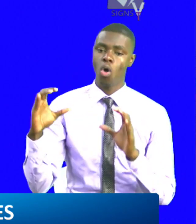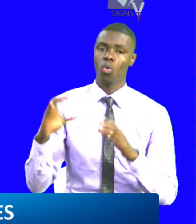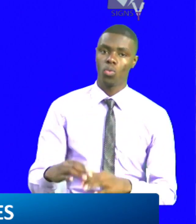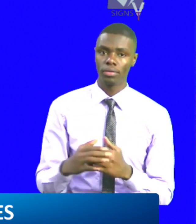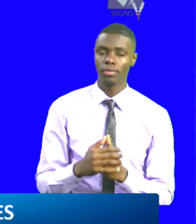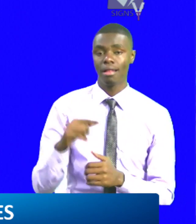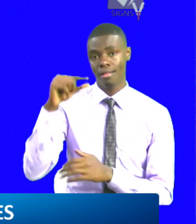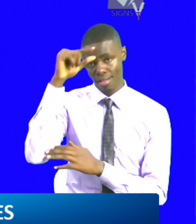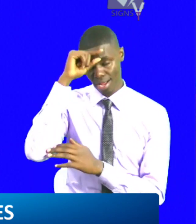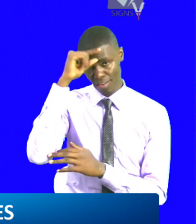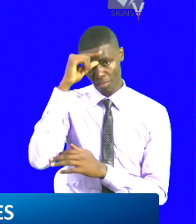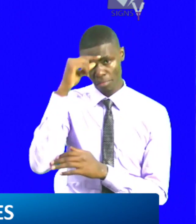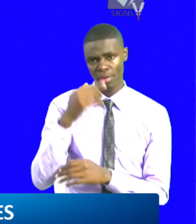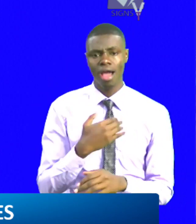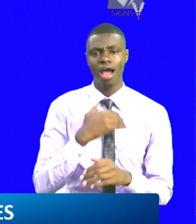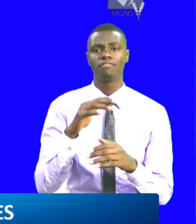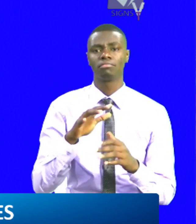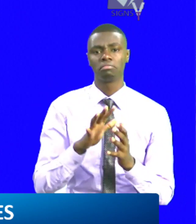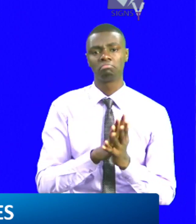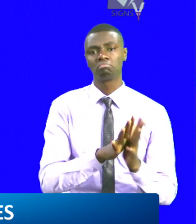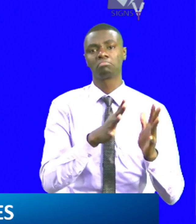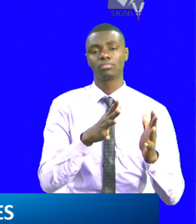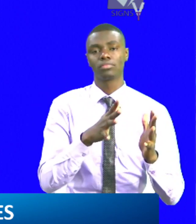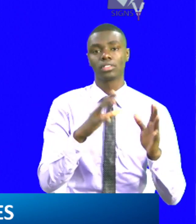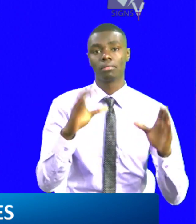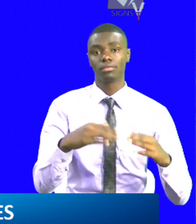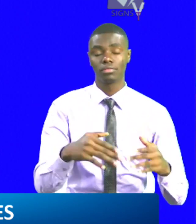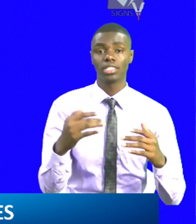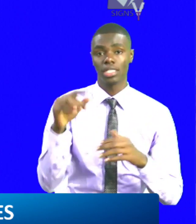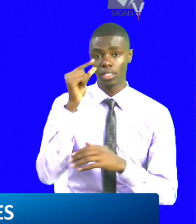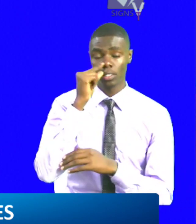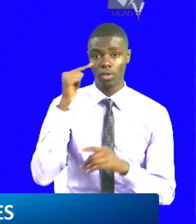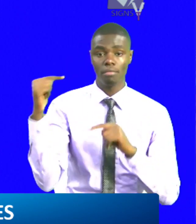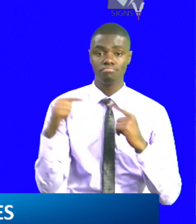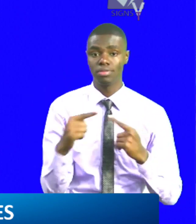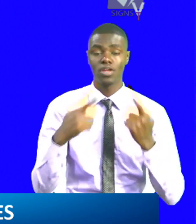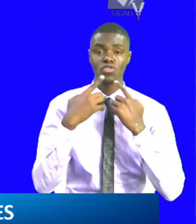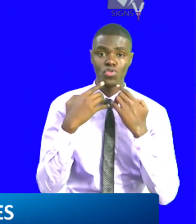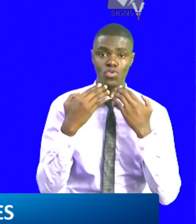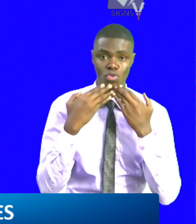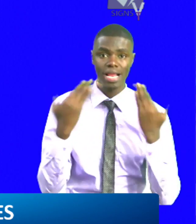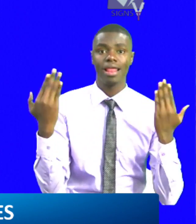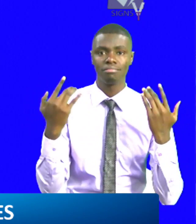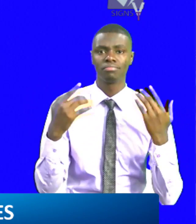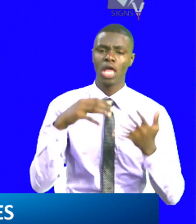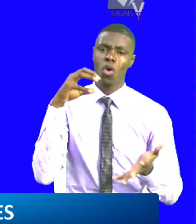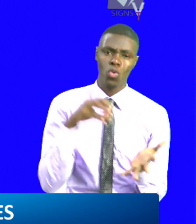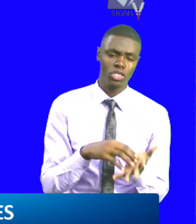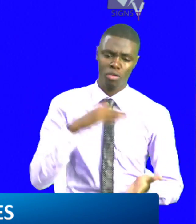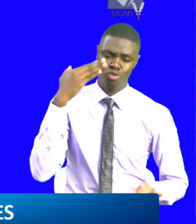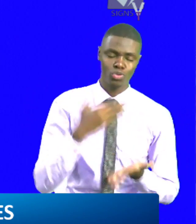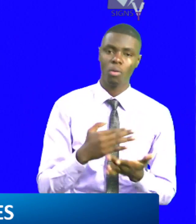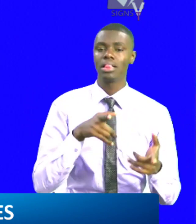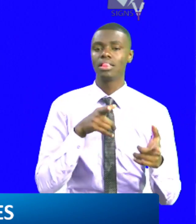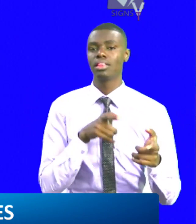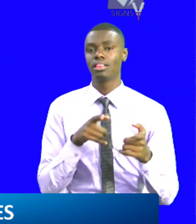amewekwa kando kwa miaka miwili. Ya pili niseme kwamba sisi kama wanachama na viongozi wa